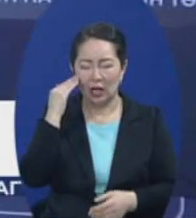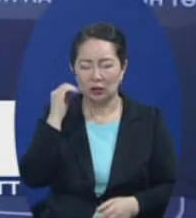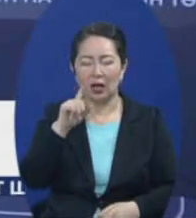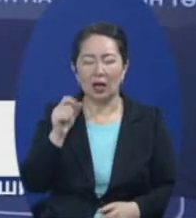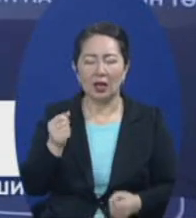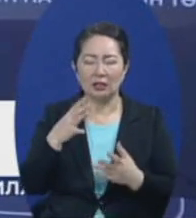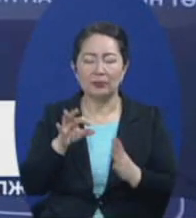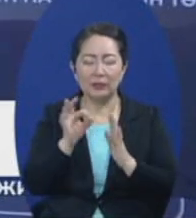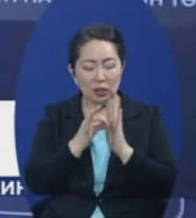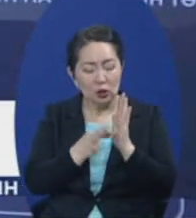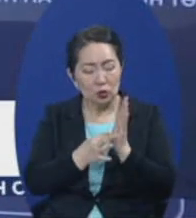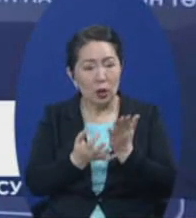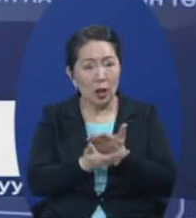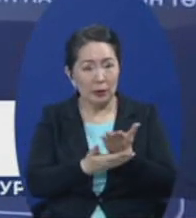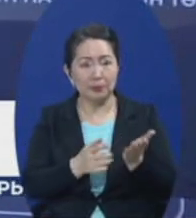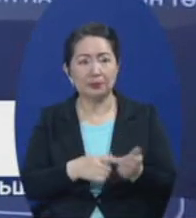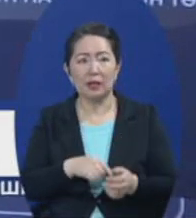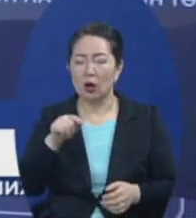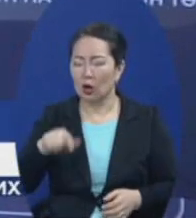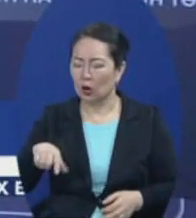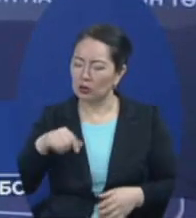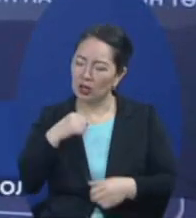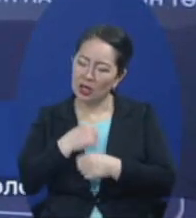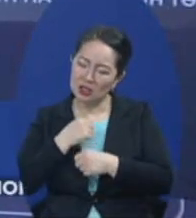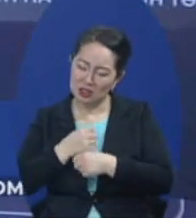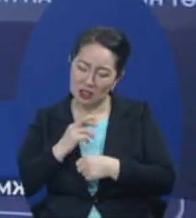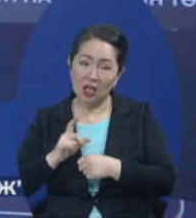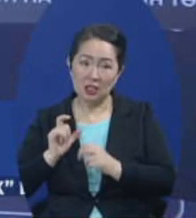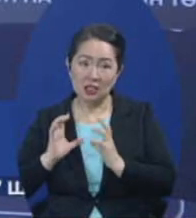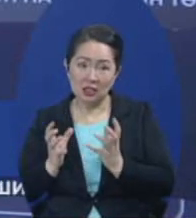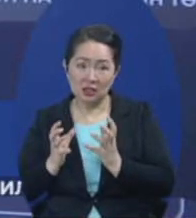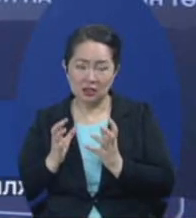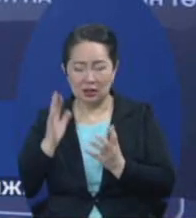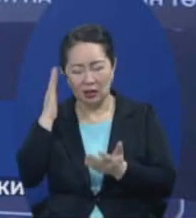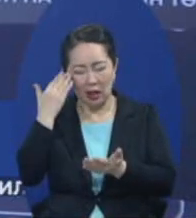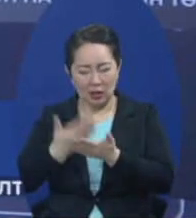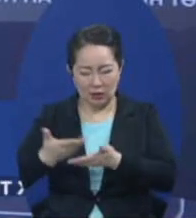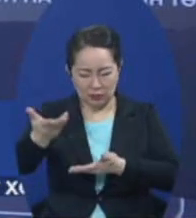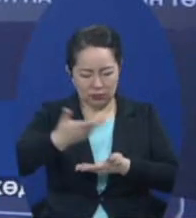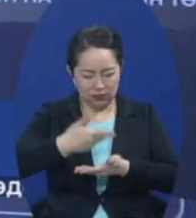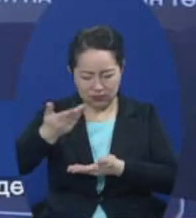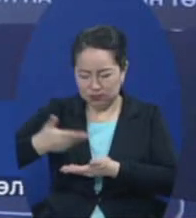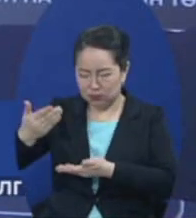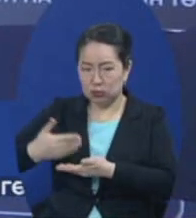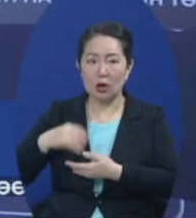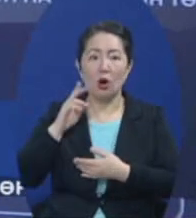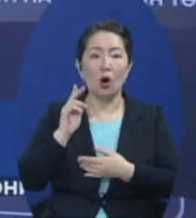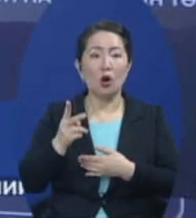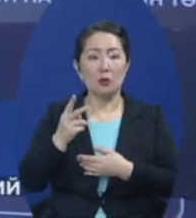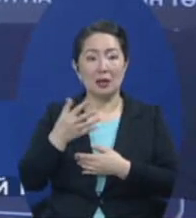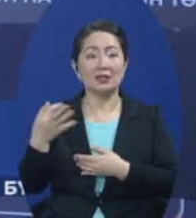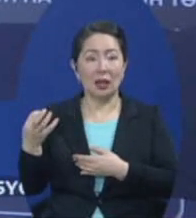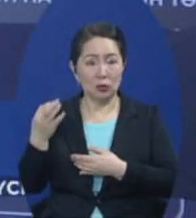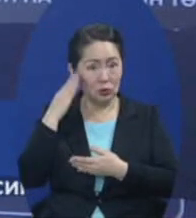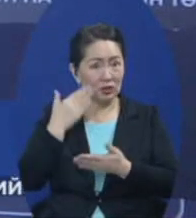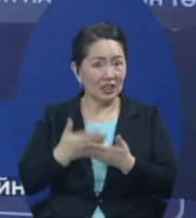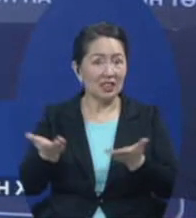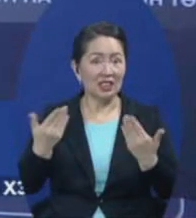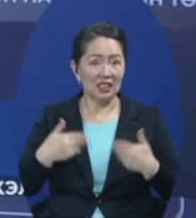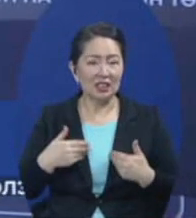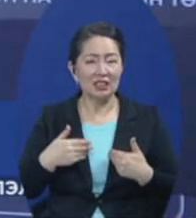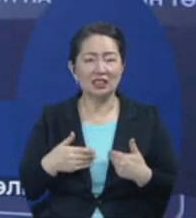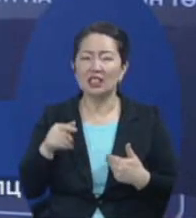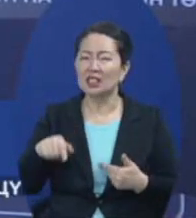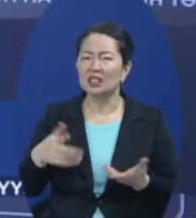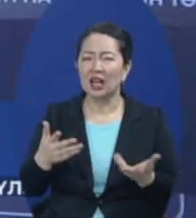байдлаар манай ажлын хэсэгт 2500 гаруй санал одоо иргэдээс ирчээд байна. За энэ бол манай